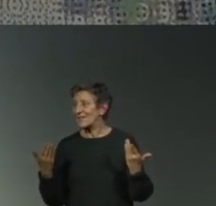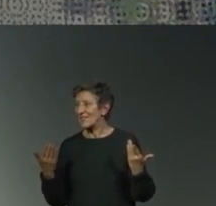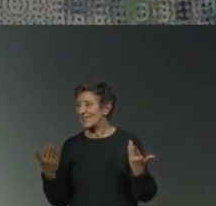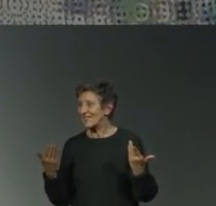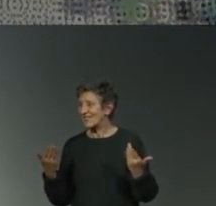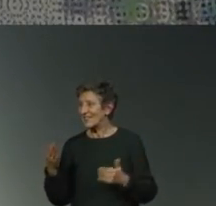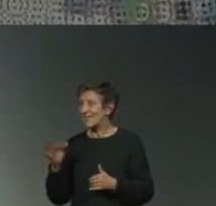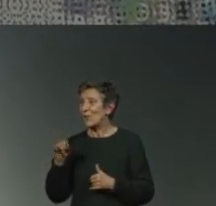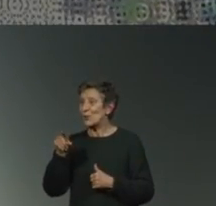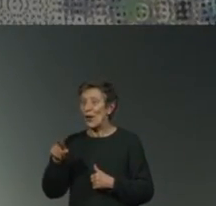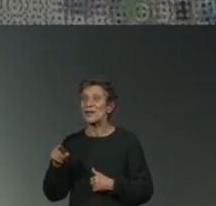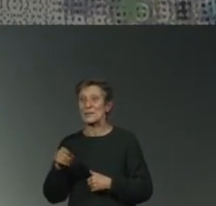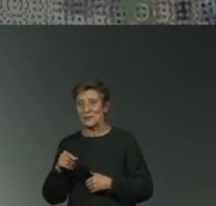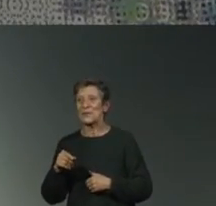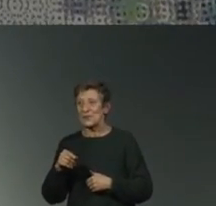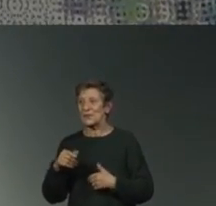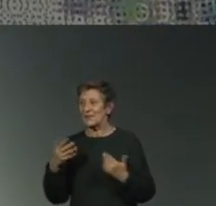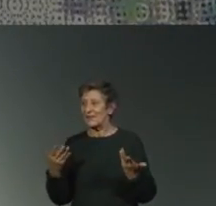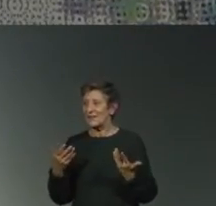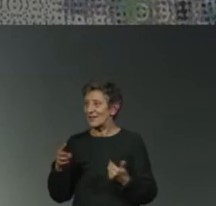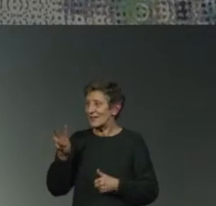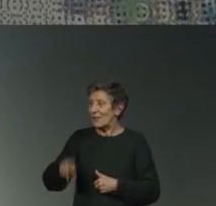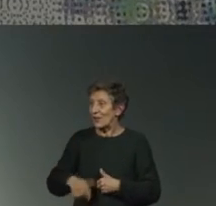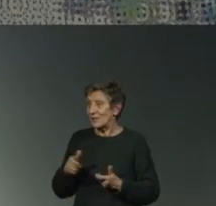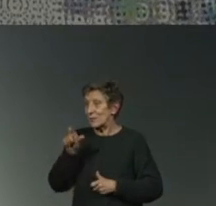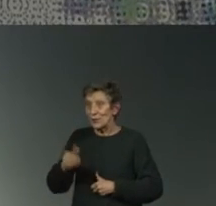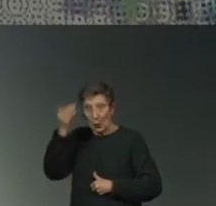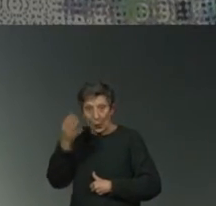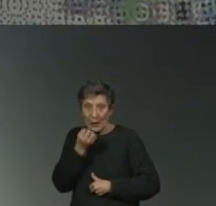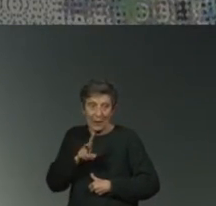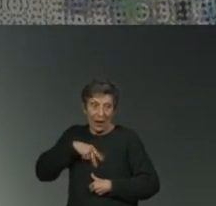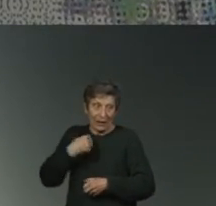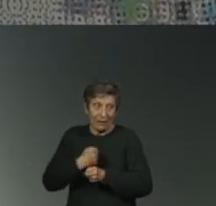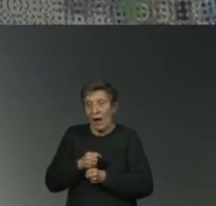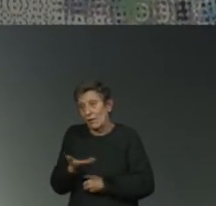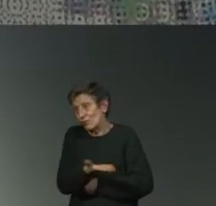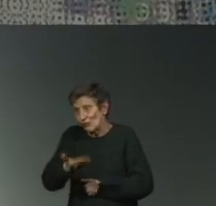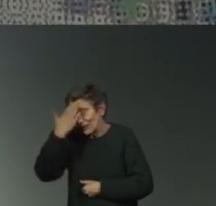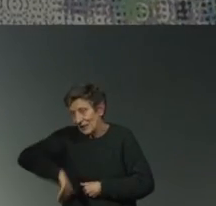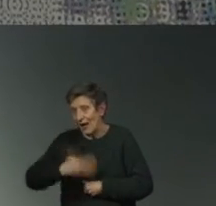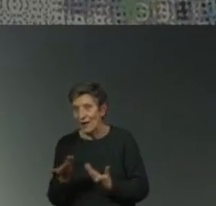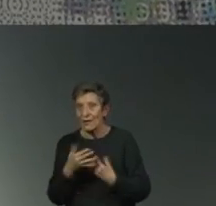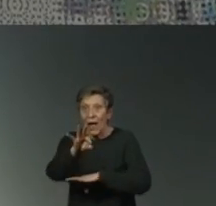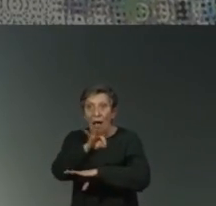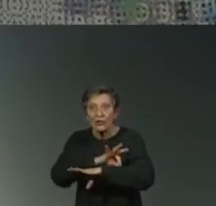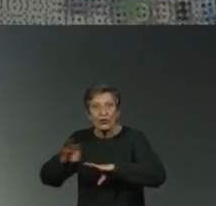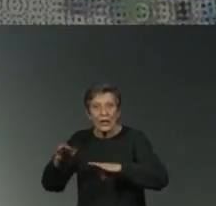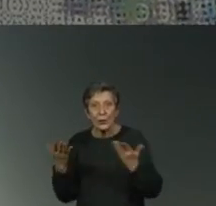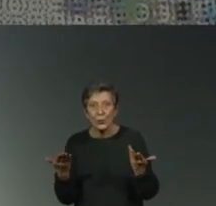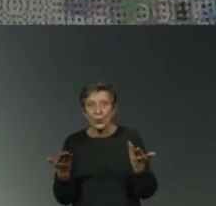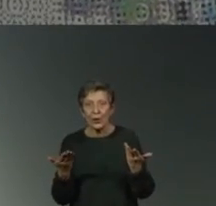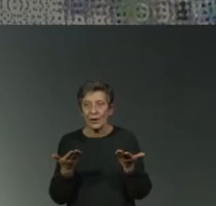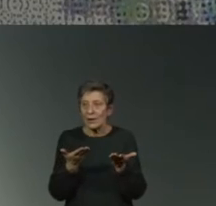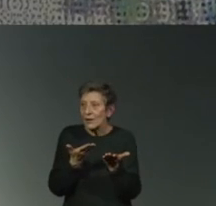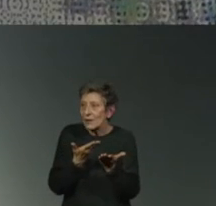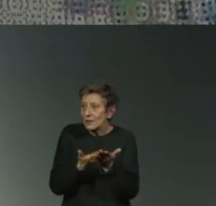qui acquiesce, qui connaît bien mon travail, le sait, vraiment, l'architecture est l'une de